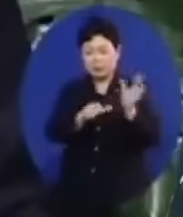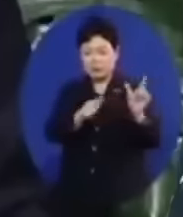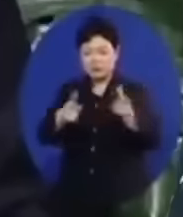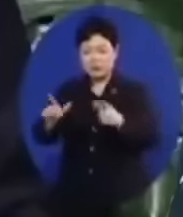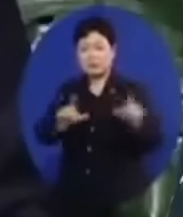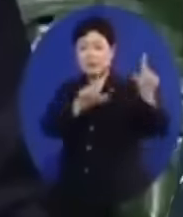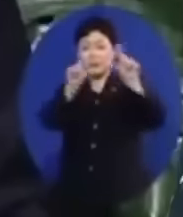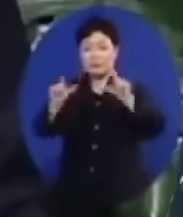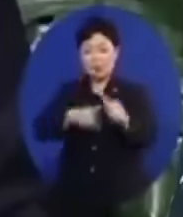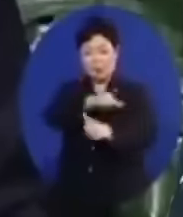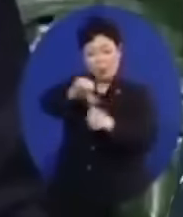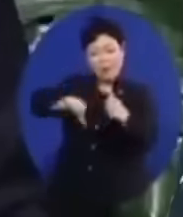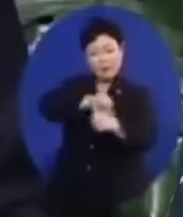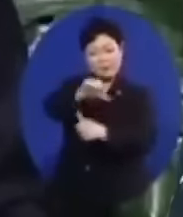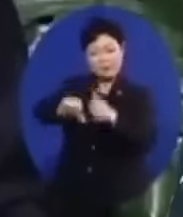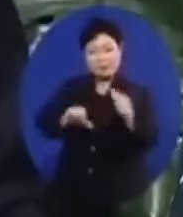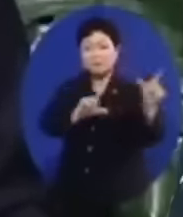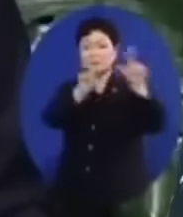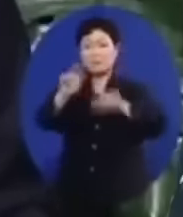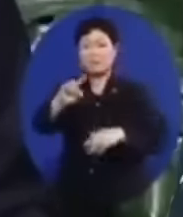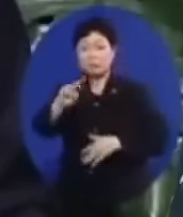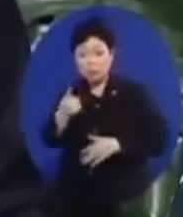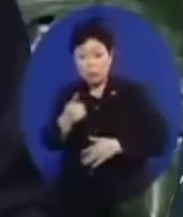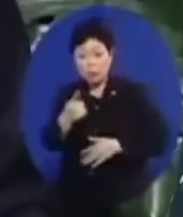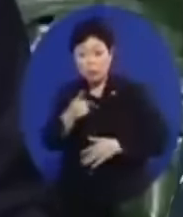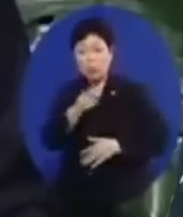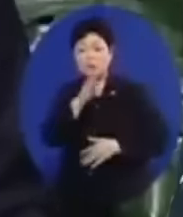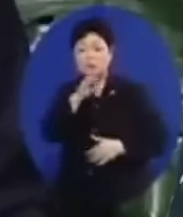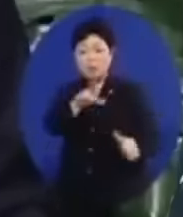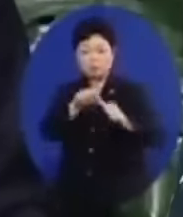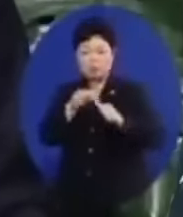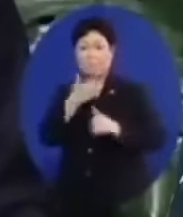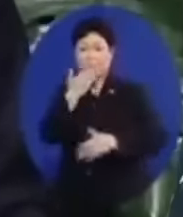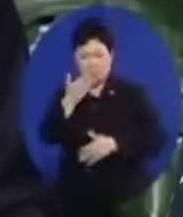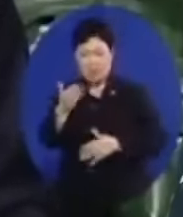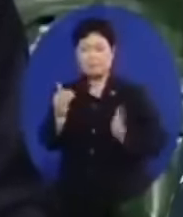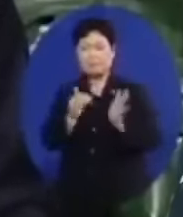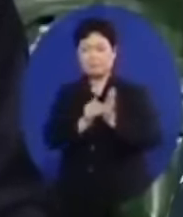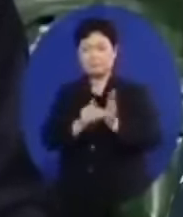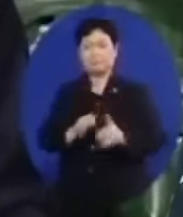삶, 환경적인 삶도 구원을 받은 것입니다.